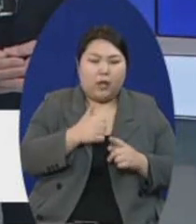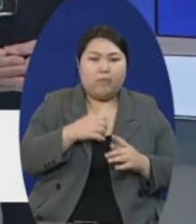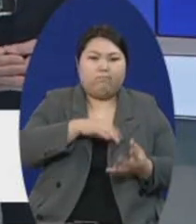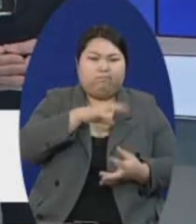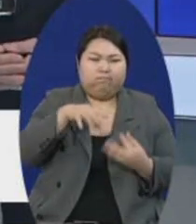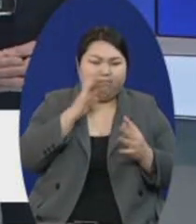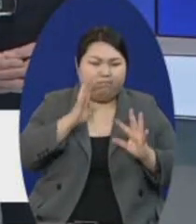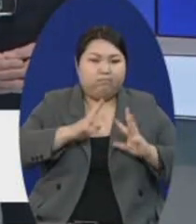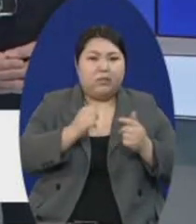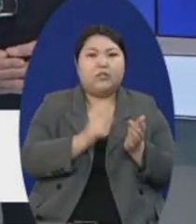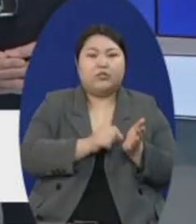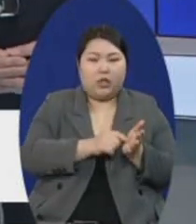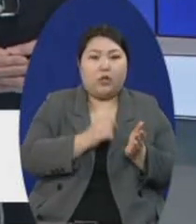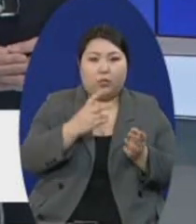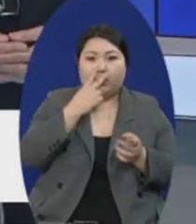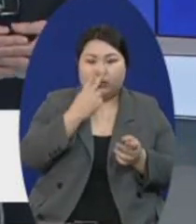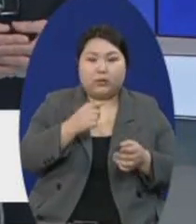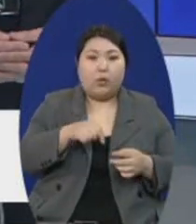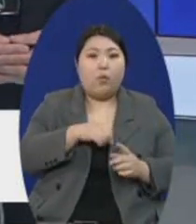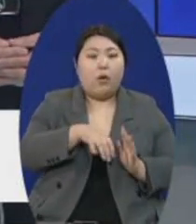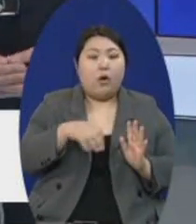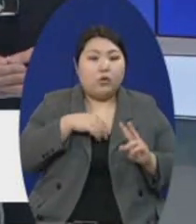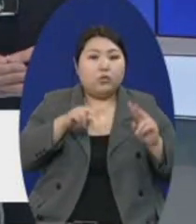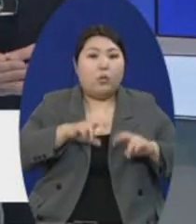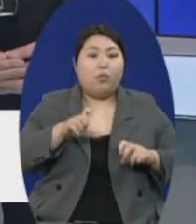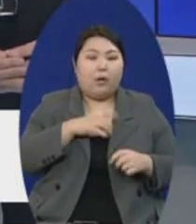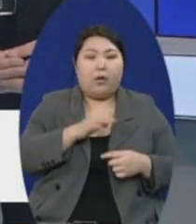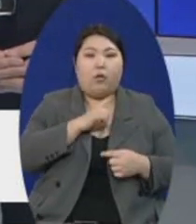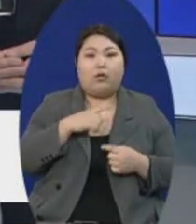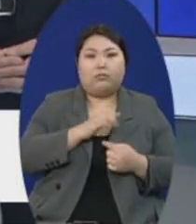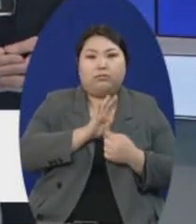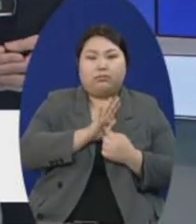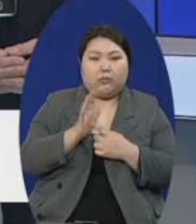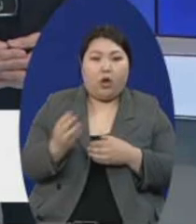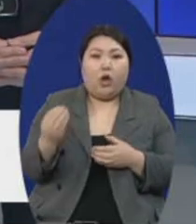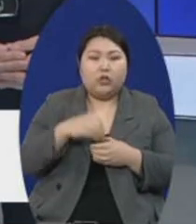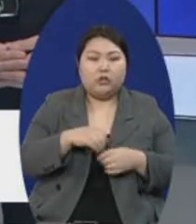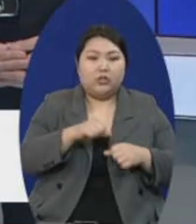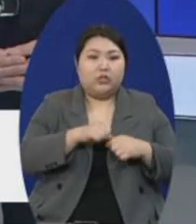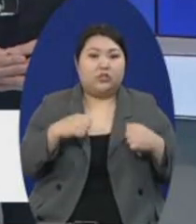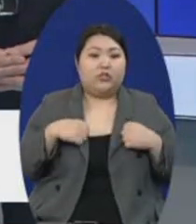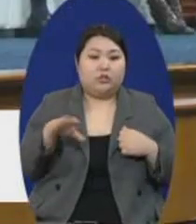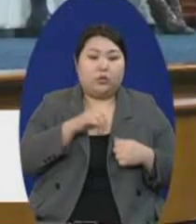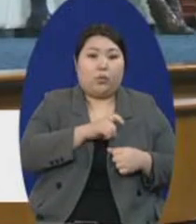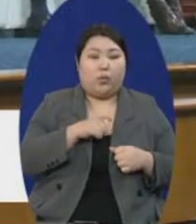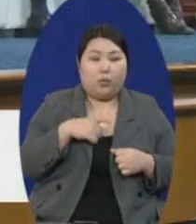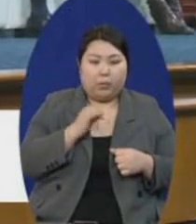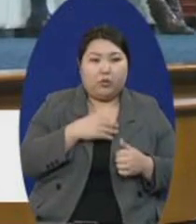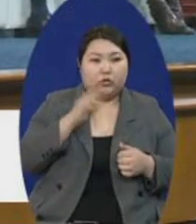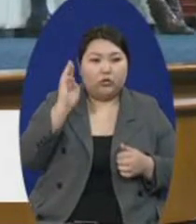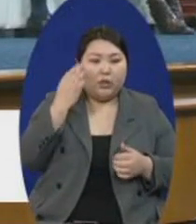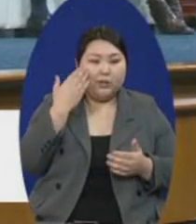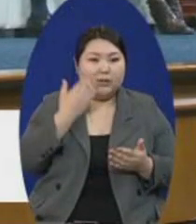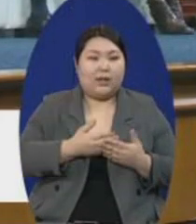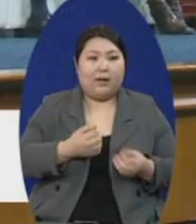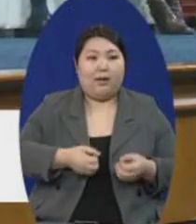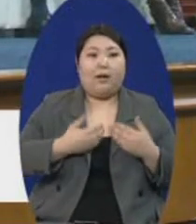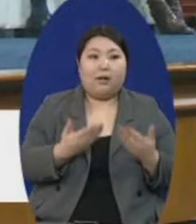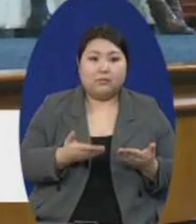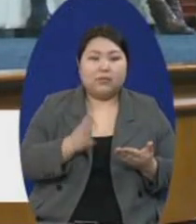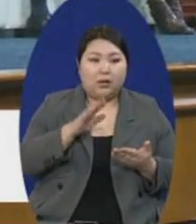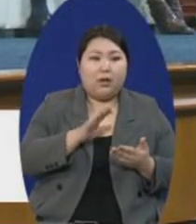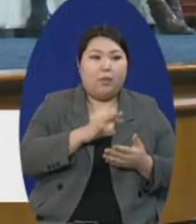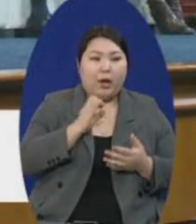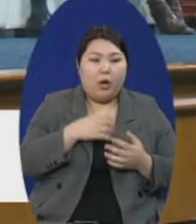одоо талууддаг. За энэ хүрээнд судлаачид байрлал илэрхийлж байна. Оролцогч иргэдийн хөвгч одоо тодорхой зандыг гаргаж байна. За гэхдээ